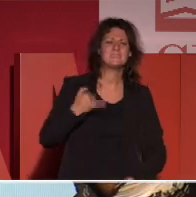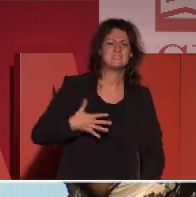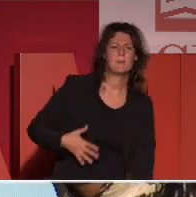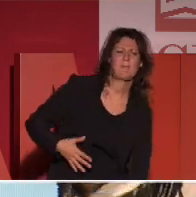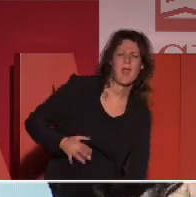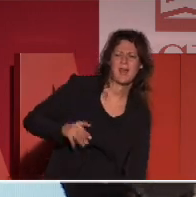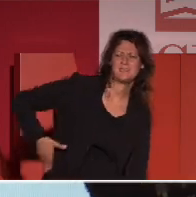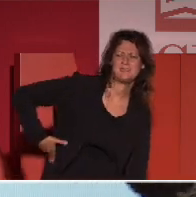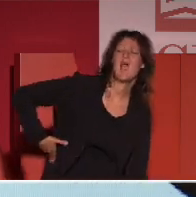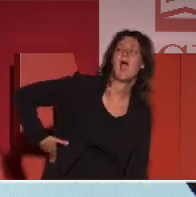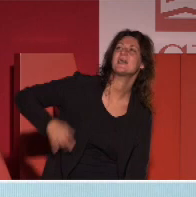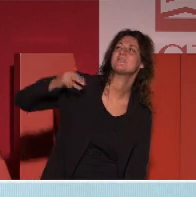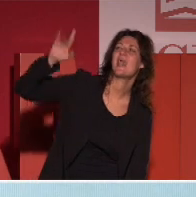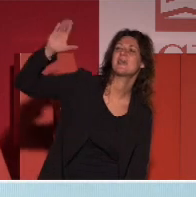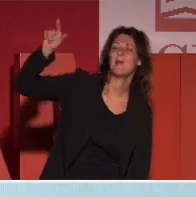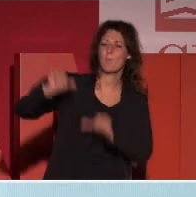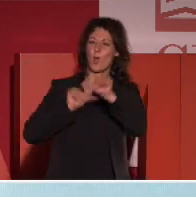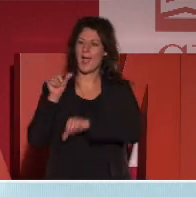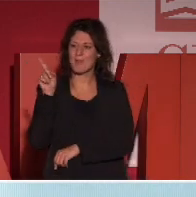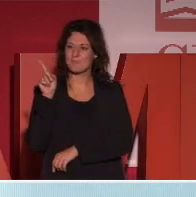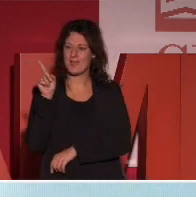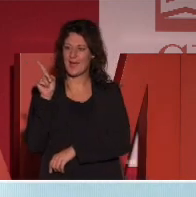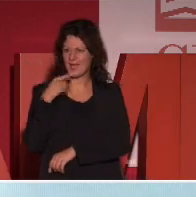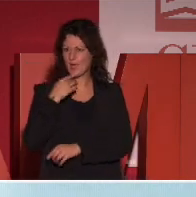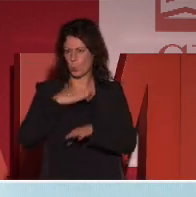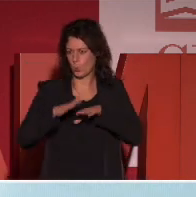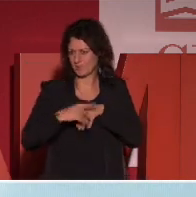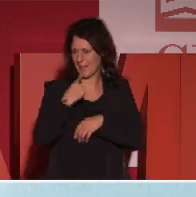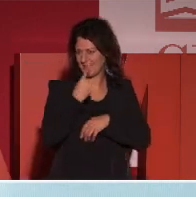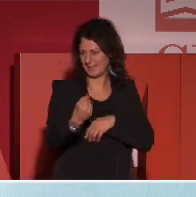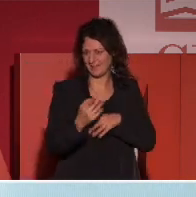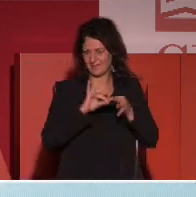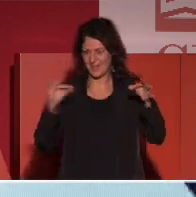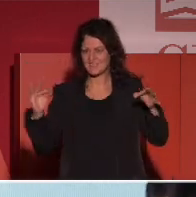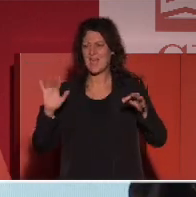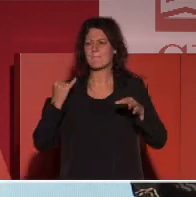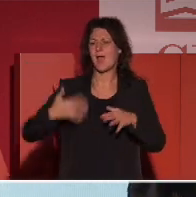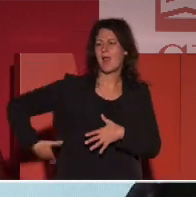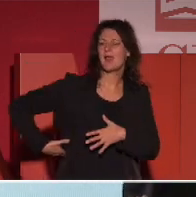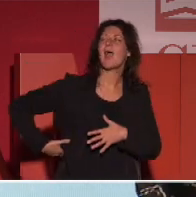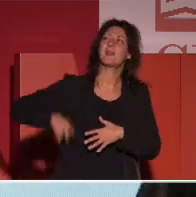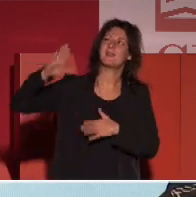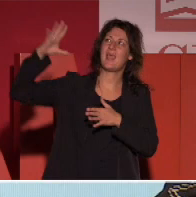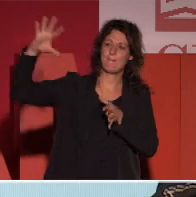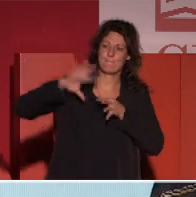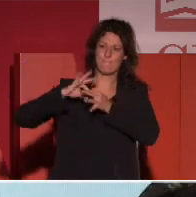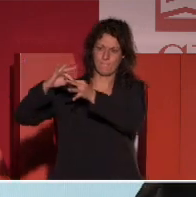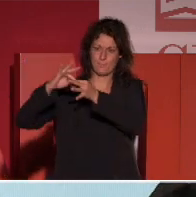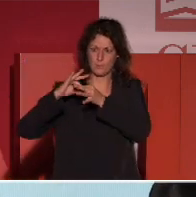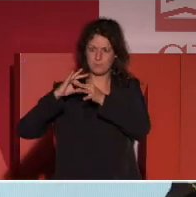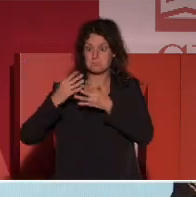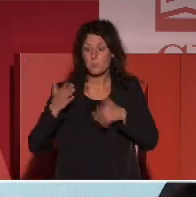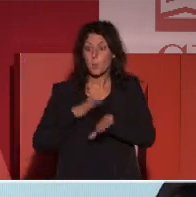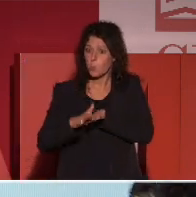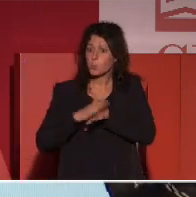cosa noi pensiamo temo ancora troppo in termini assolutamente soggettivi personali a